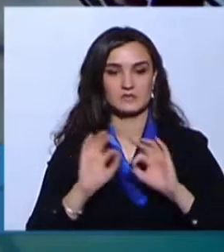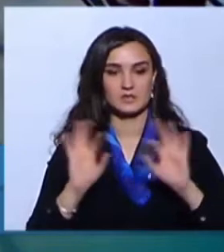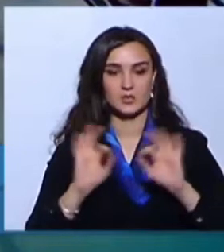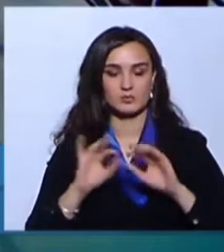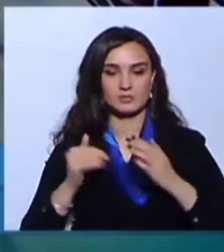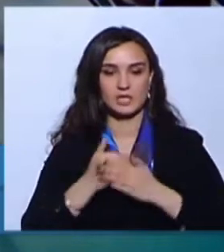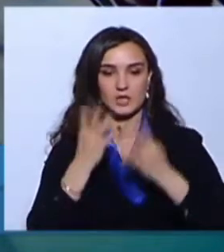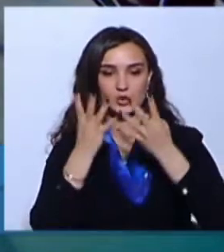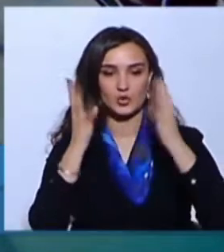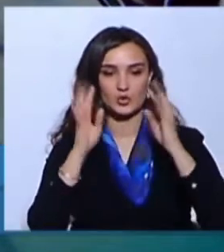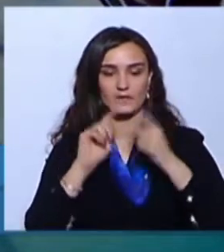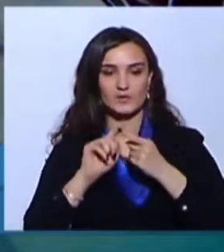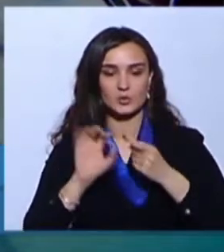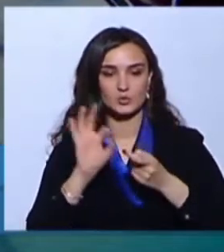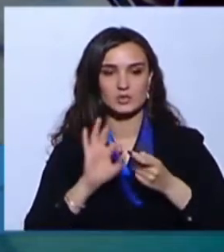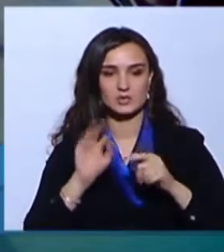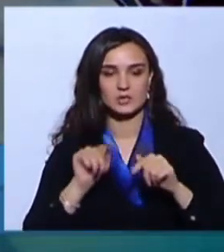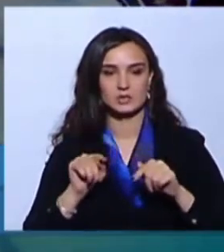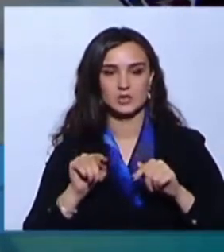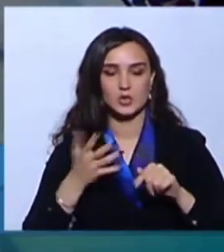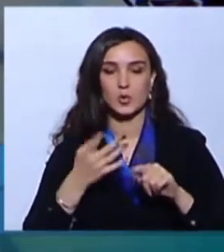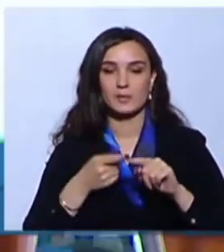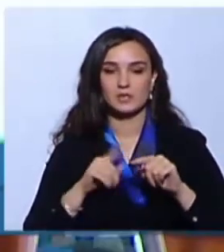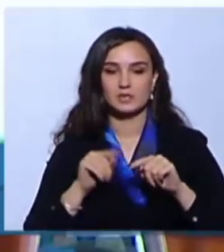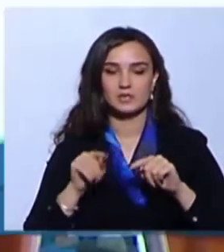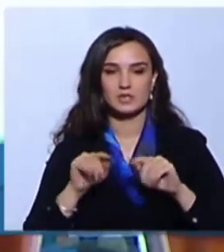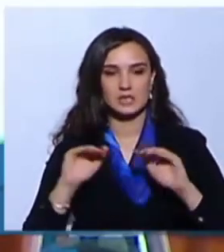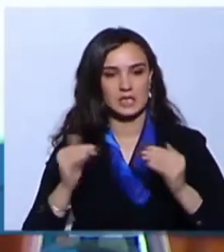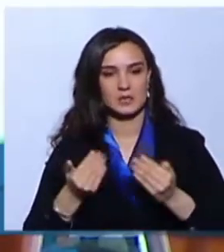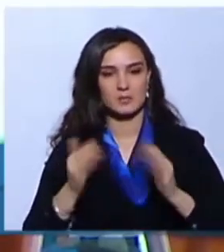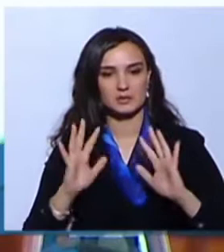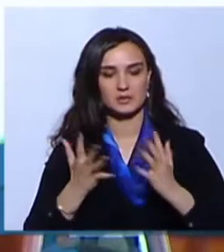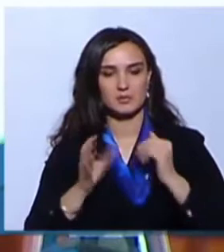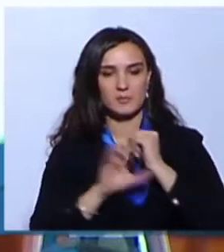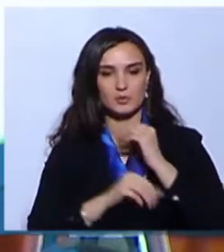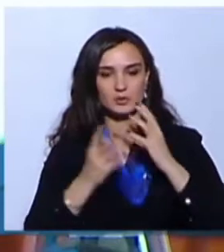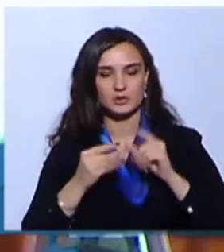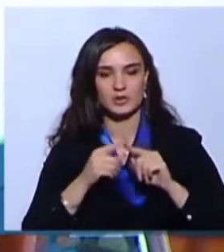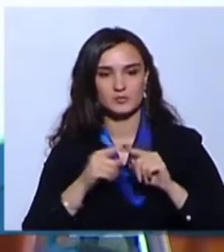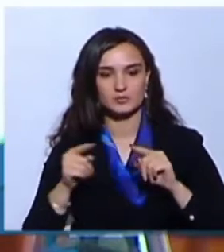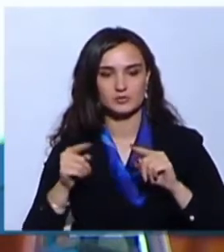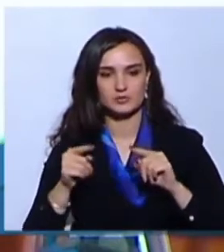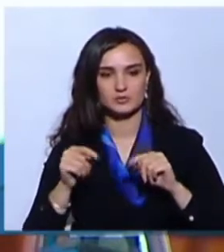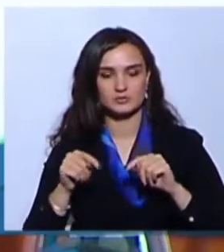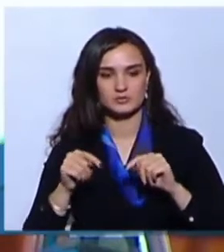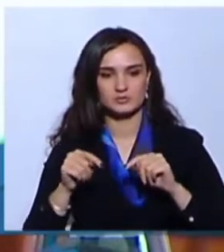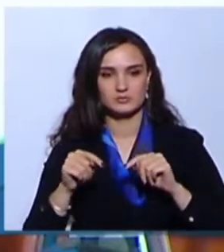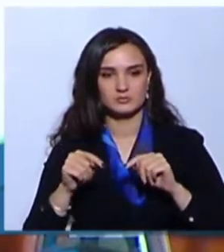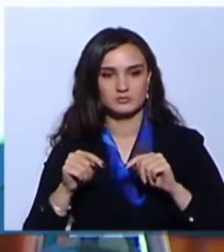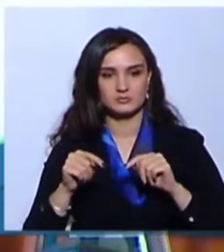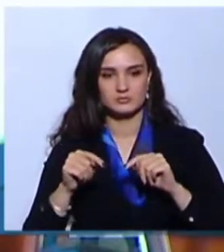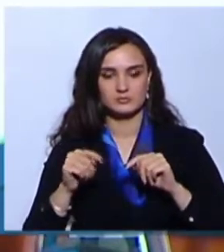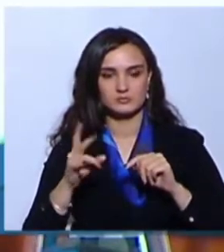ახალი კორონავირუსის მხარეს, რომელიც ნაკლებად ხდება ბოლო დღეებში საყოველთაო განხილვის საგანი,